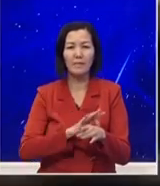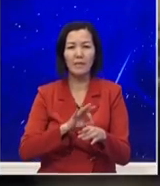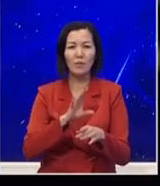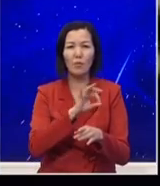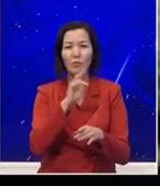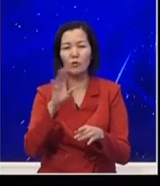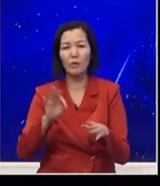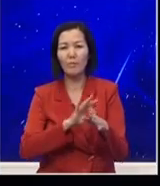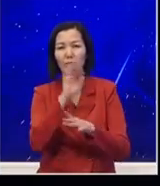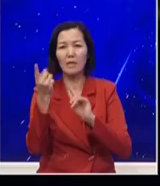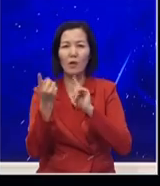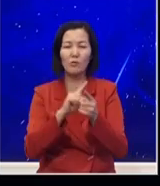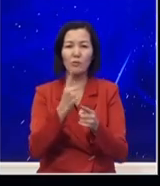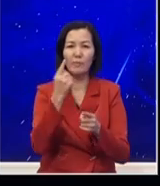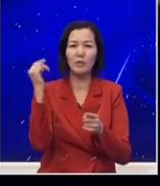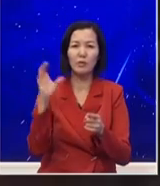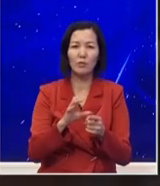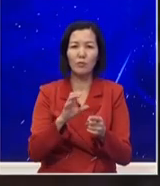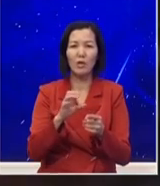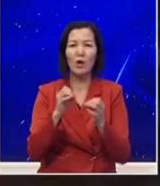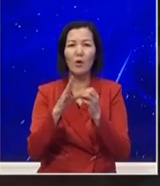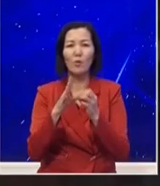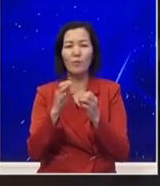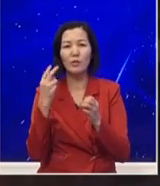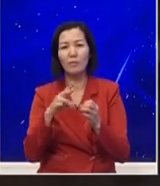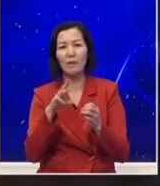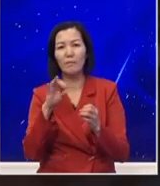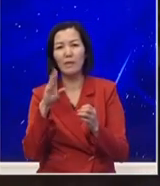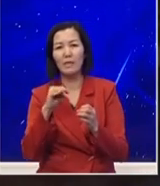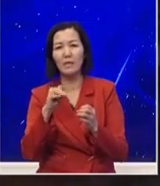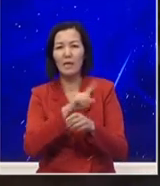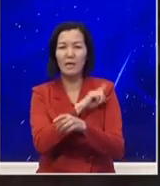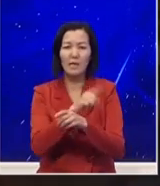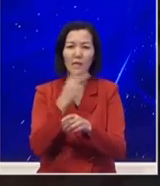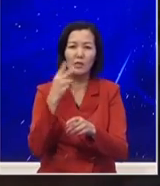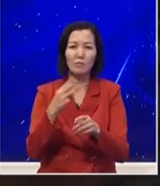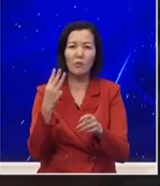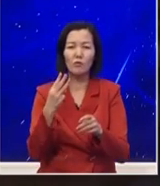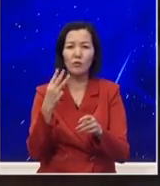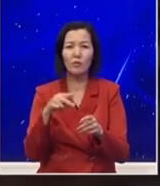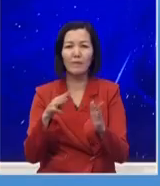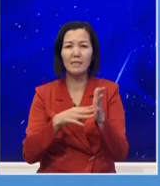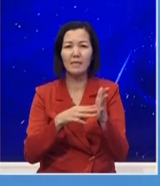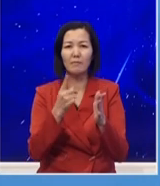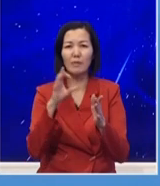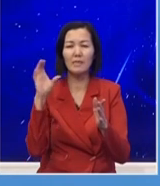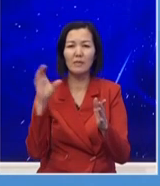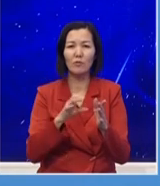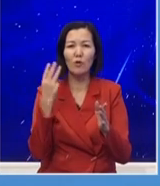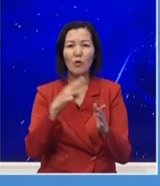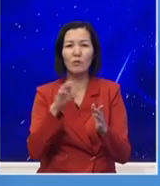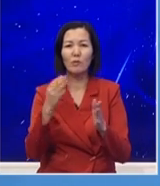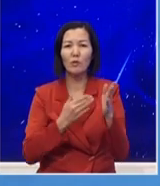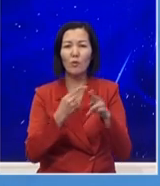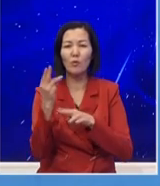батысқа ауысып, секундына 15-20 метр, кей жерлерде екпіні 23-28 метрге, тіпті секундына 30 метр және